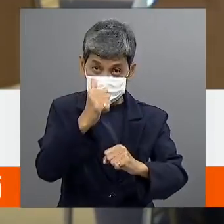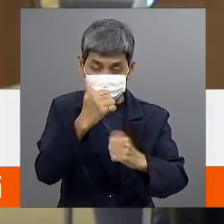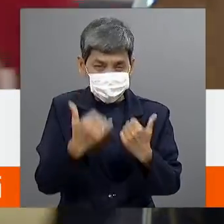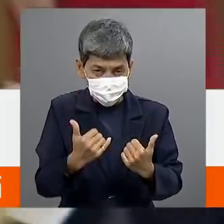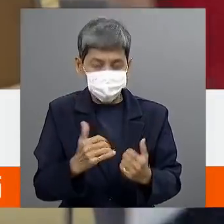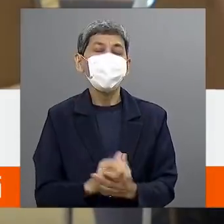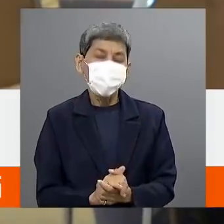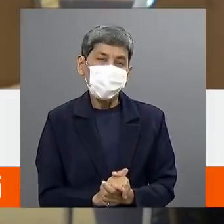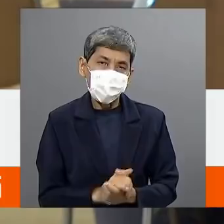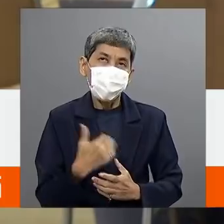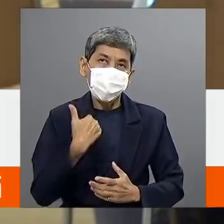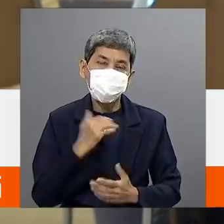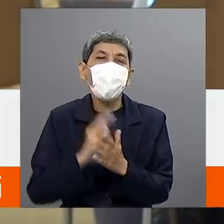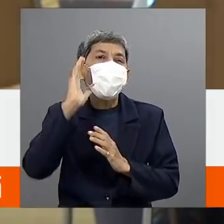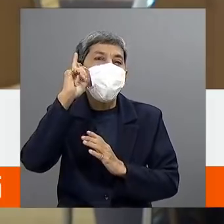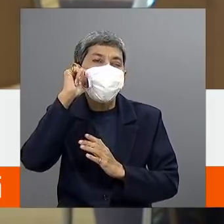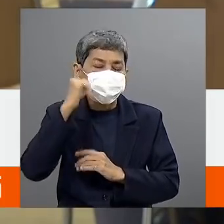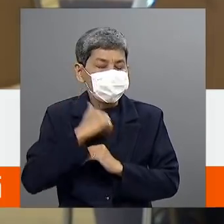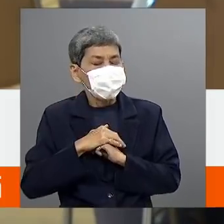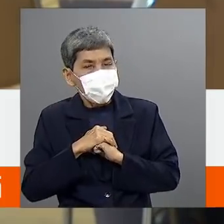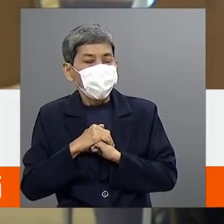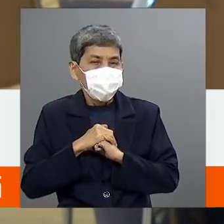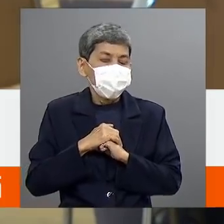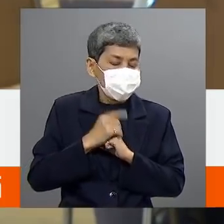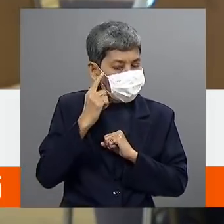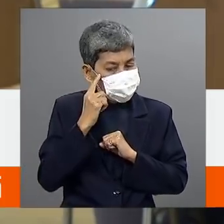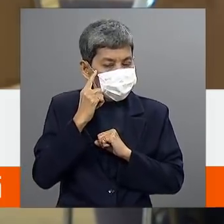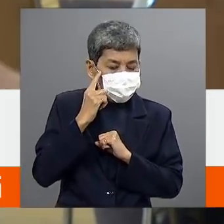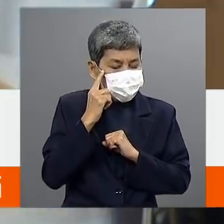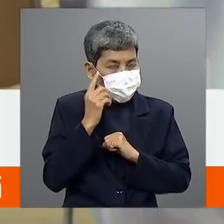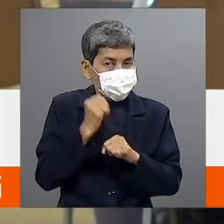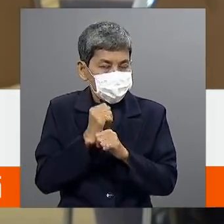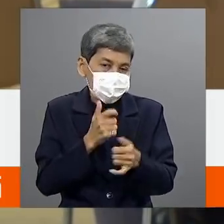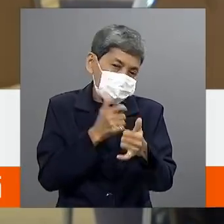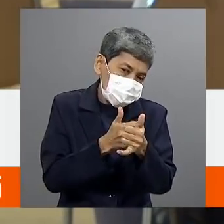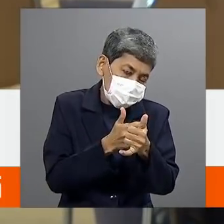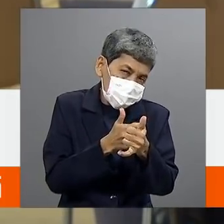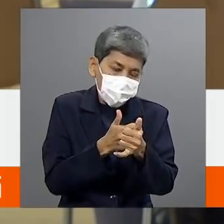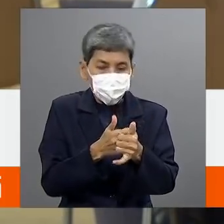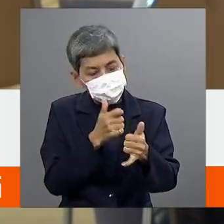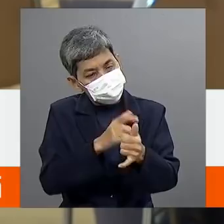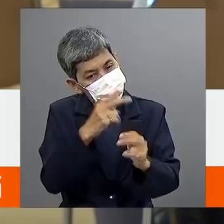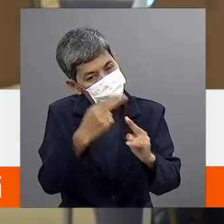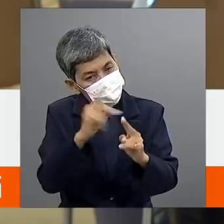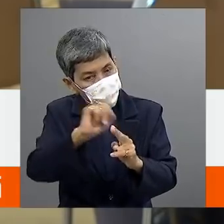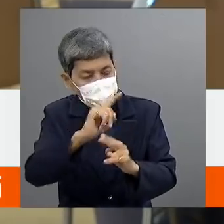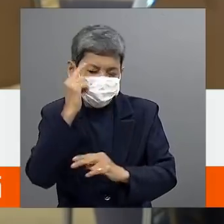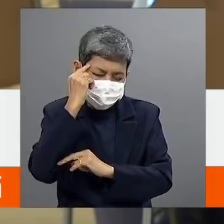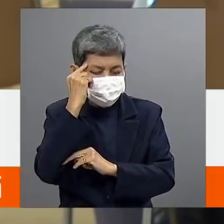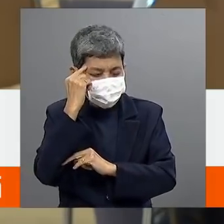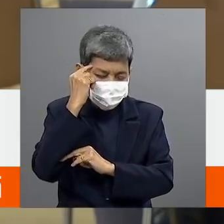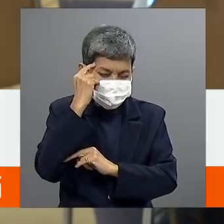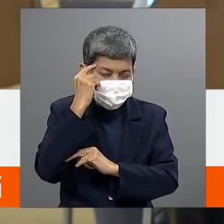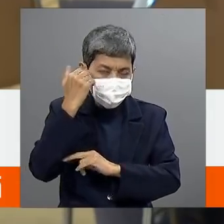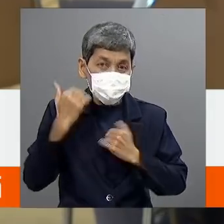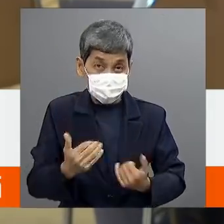ได้ค่ะว่าผู้ปกครองนั้นค่อนข้างที่จะตัดสินใจยากนะคะว่าจะเลือกให้บุตรหลานฉีดวัคซีนยี่ห้ออะไรซึ่งขณะนี้ท